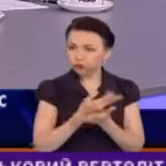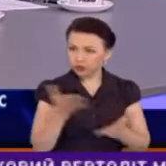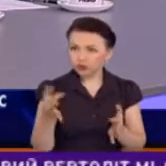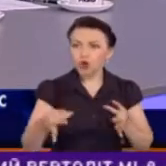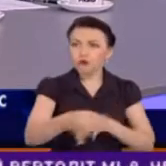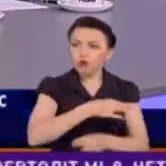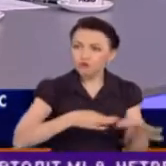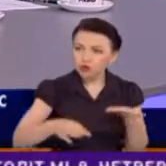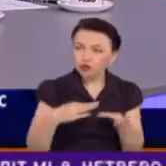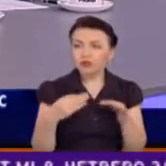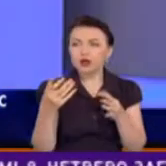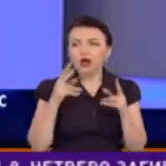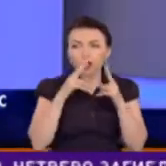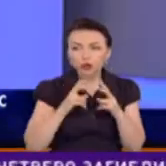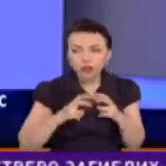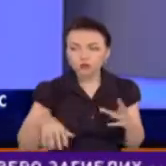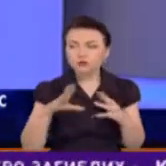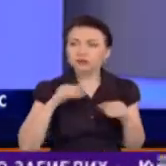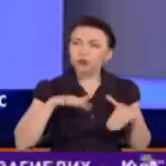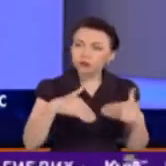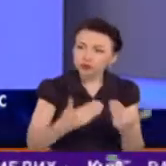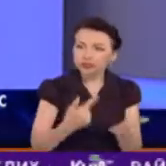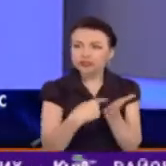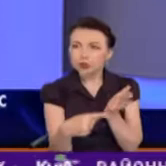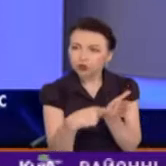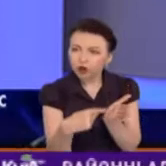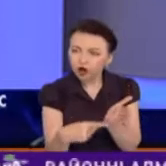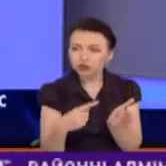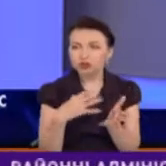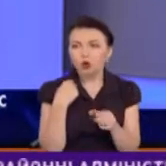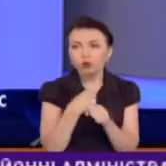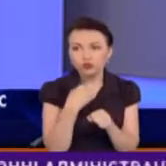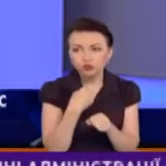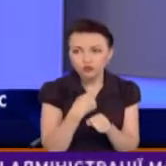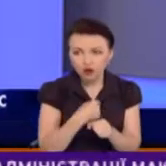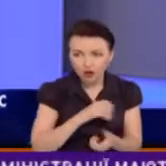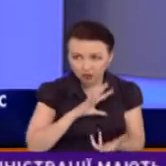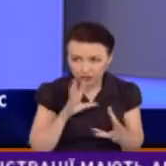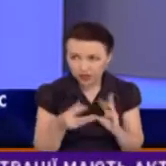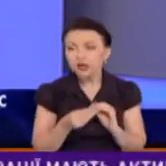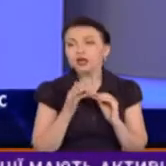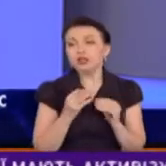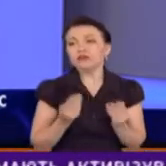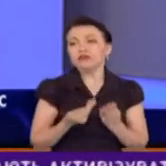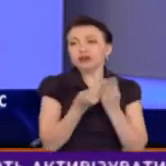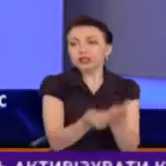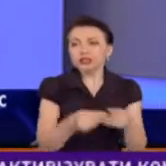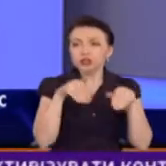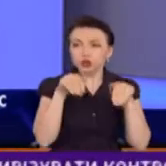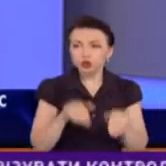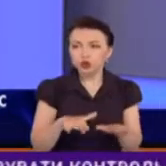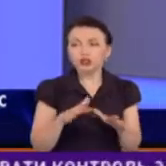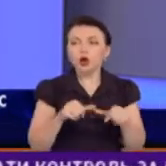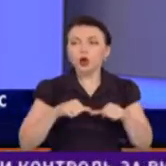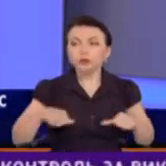обговорення, розглянути всі пропозиції, зауваження, які були надані, опрацювати їх і винести вже рішення на комісію. Тобто